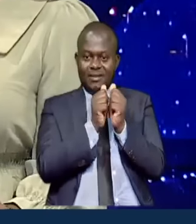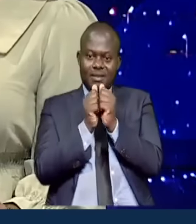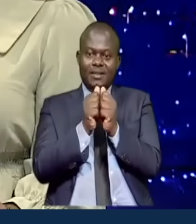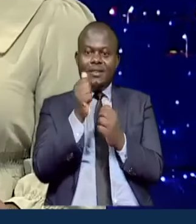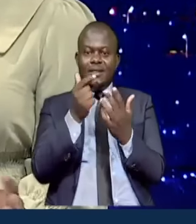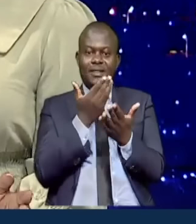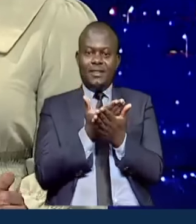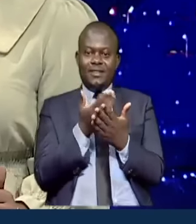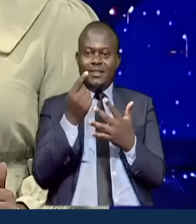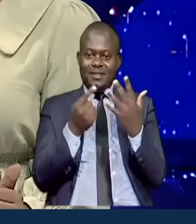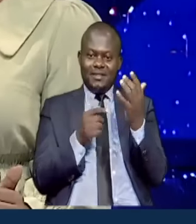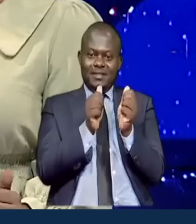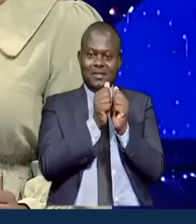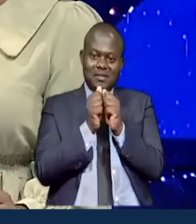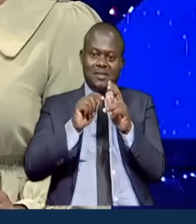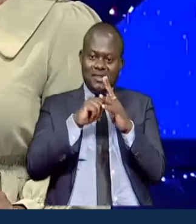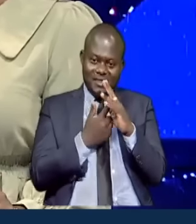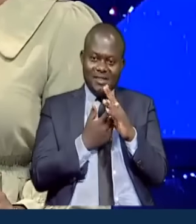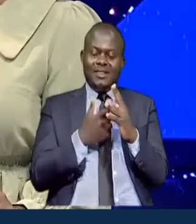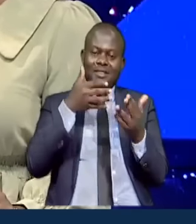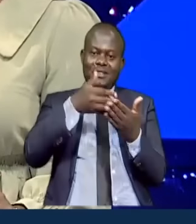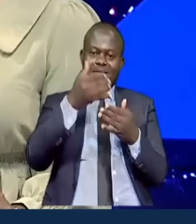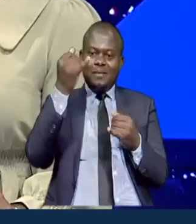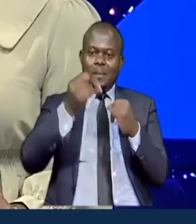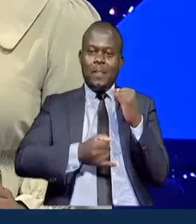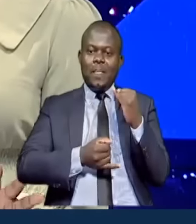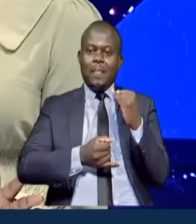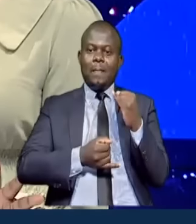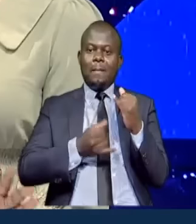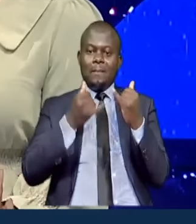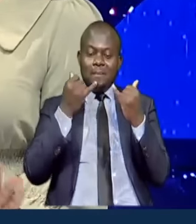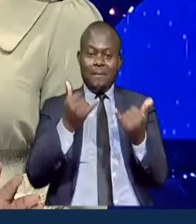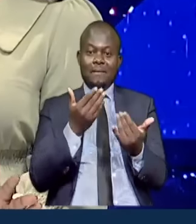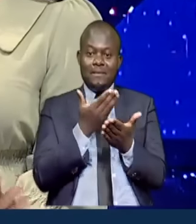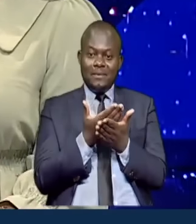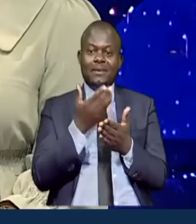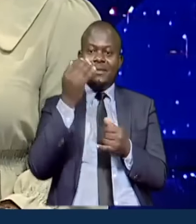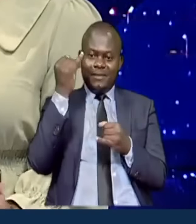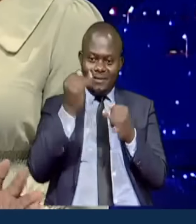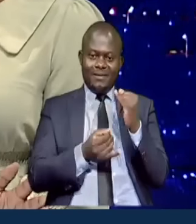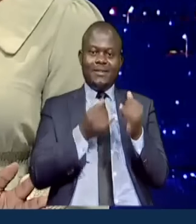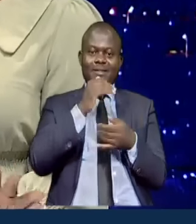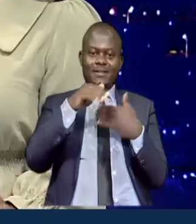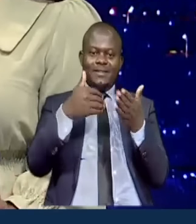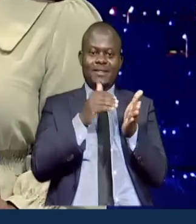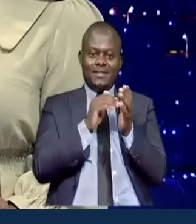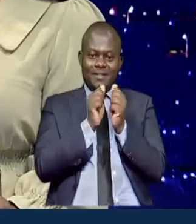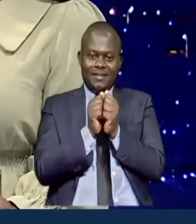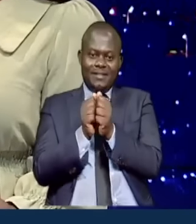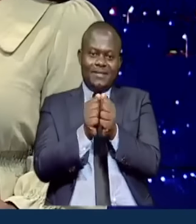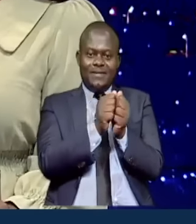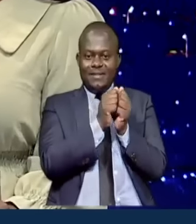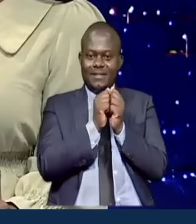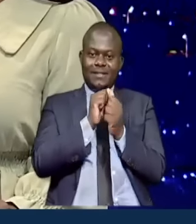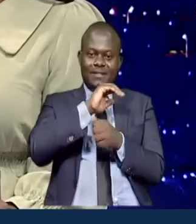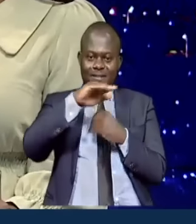ngiye kugusaba. Twabanyemo kuva ntangiye aya makuru kugeza ku musozo. Ubu ndagira ngo nawe yasoze ushimire abayakurikiye